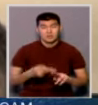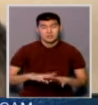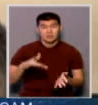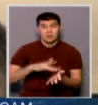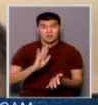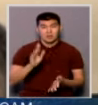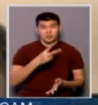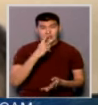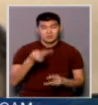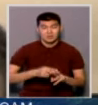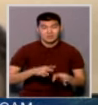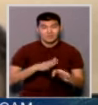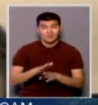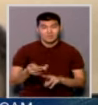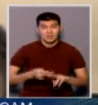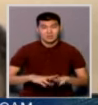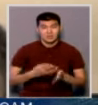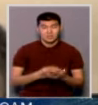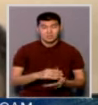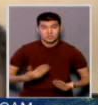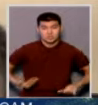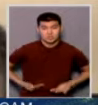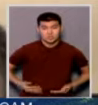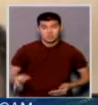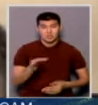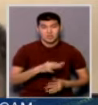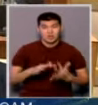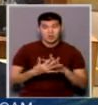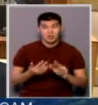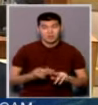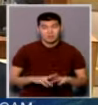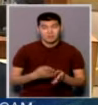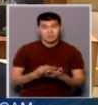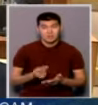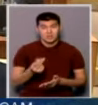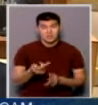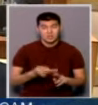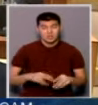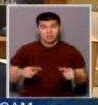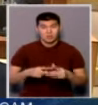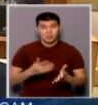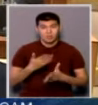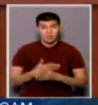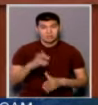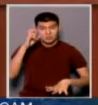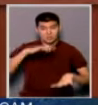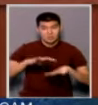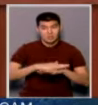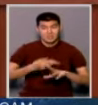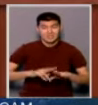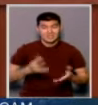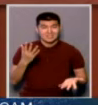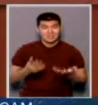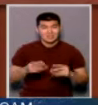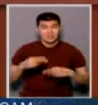будут контролировать выполнение этих требований жителями района и сел? Пособие – это гарантированная помощь государства, поэтому если